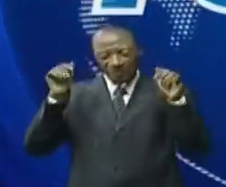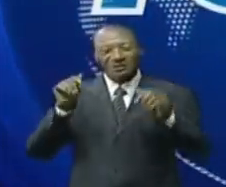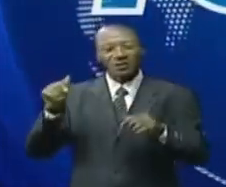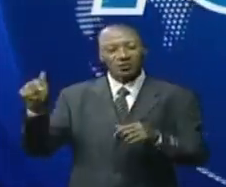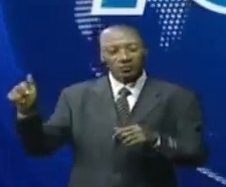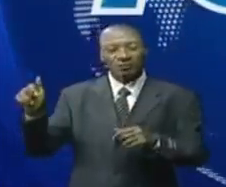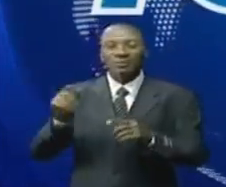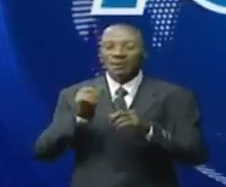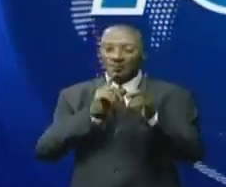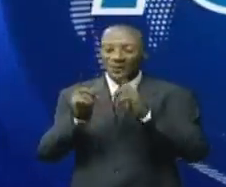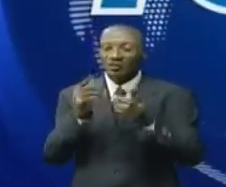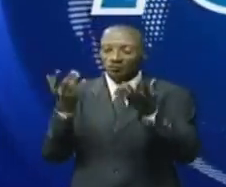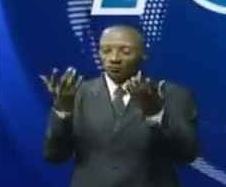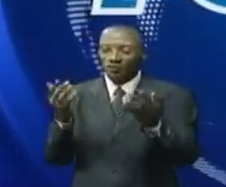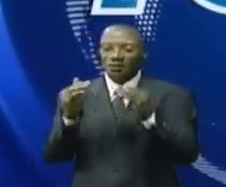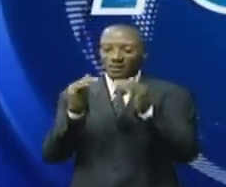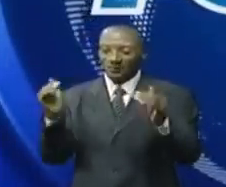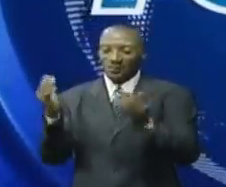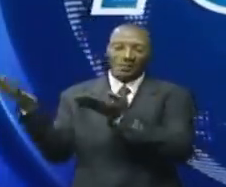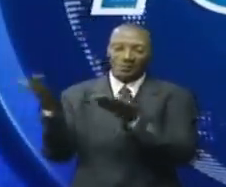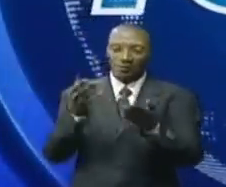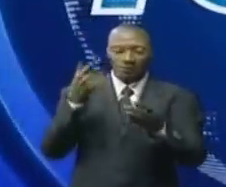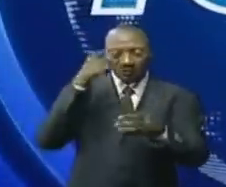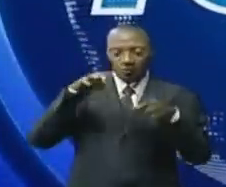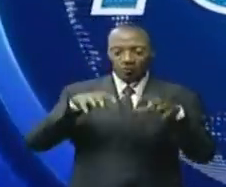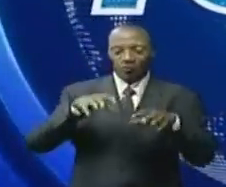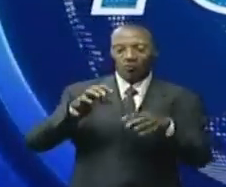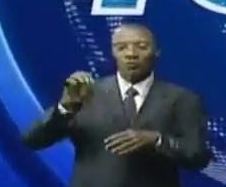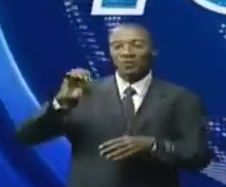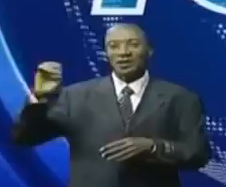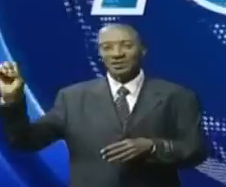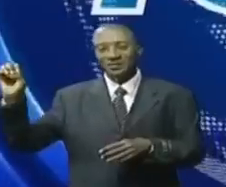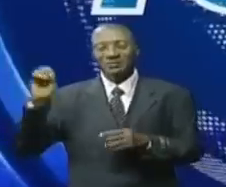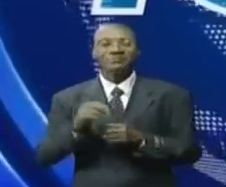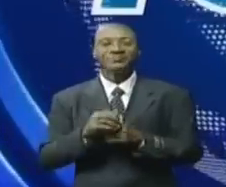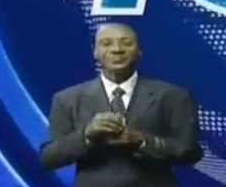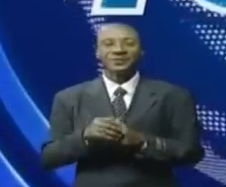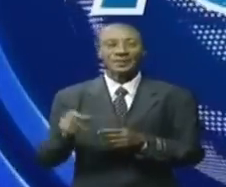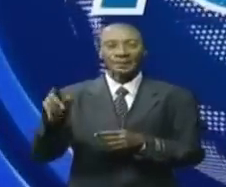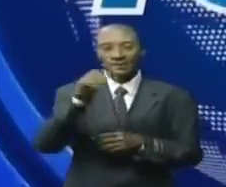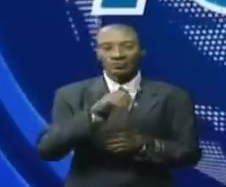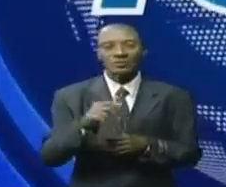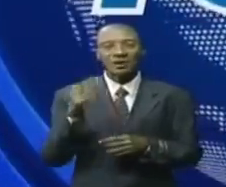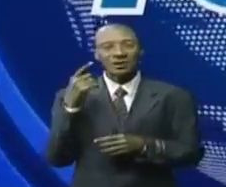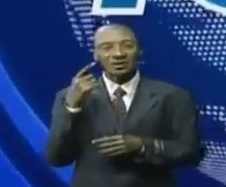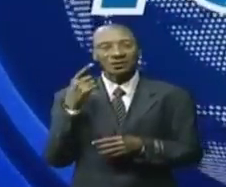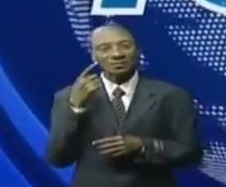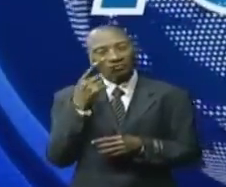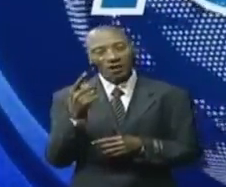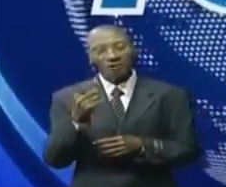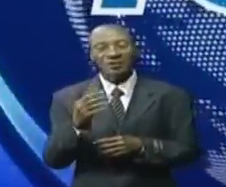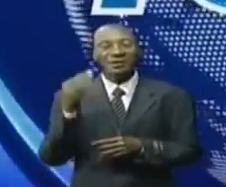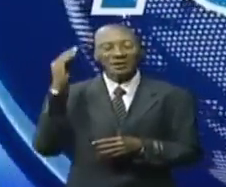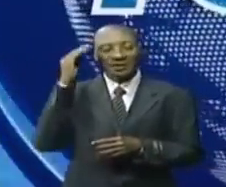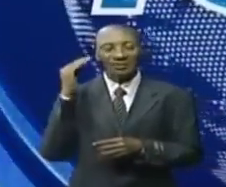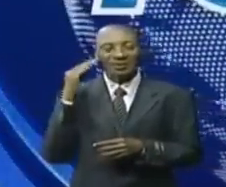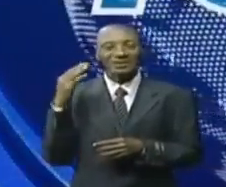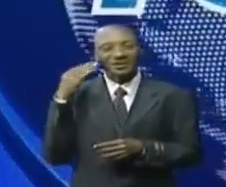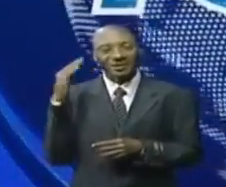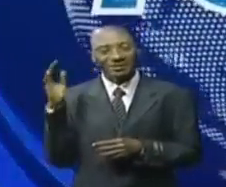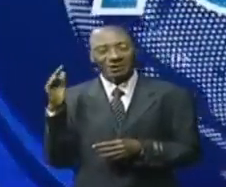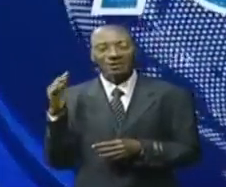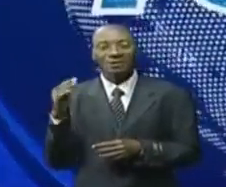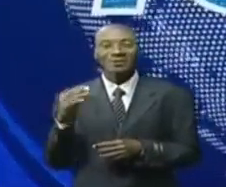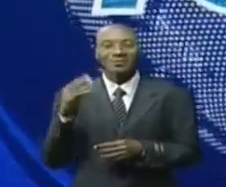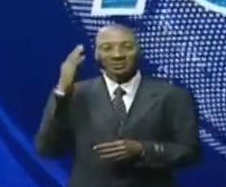paix dans l'est de la République démocratique du Congo. Dans ce journal, vous allez suivre l'arrivée du chef de l'État à Nairobi en prélude du